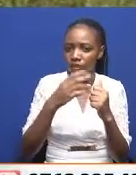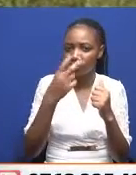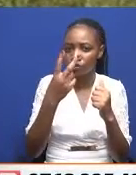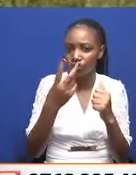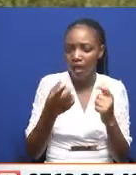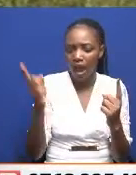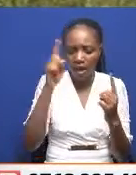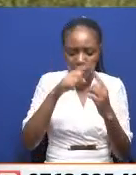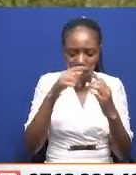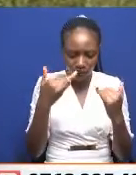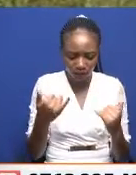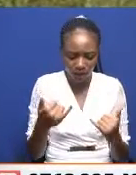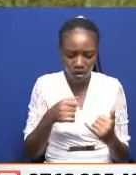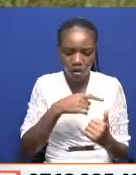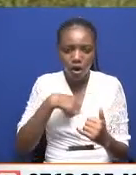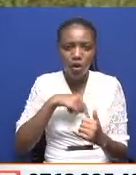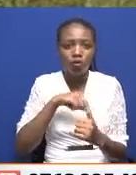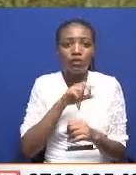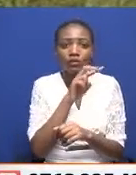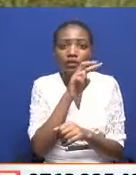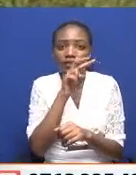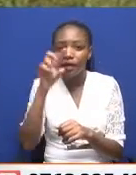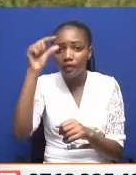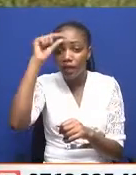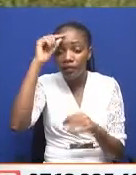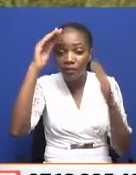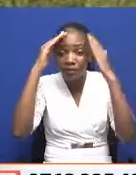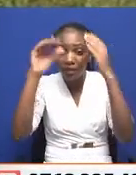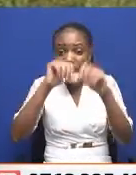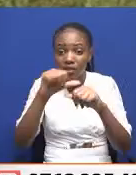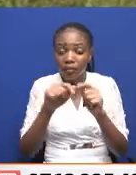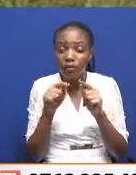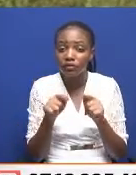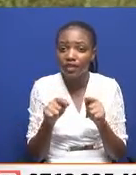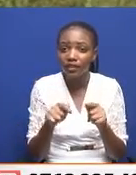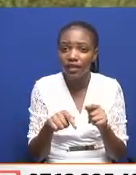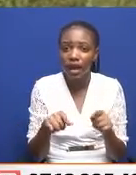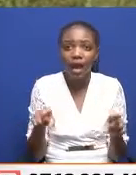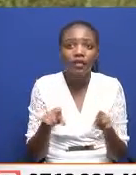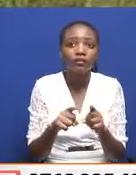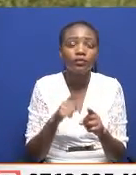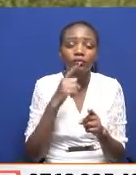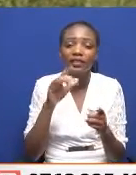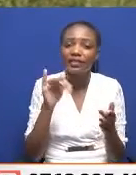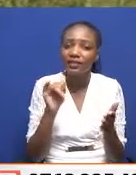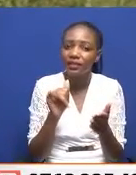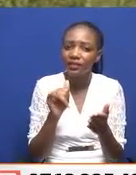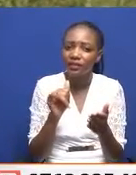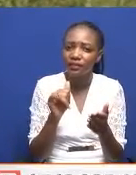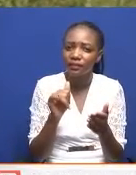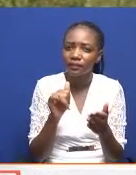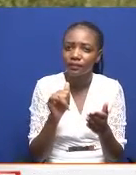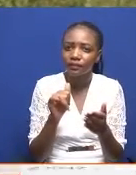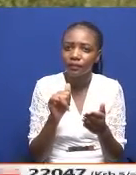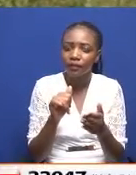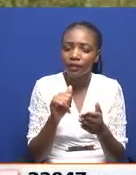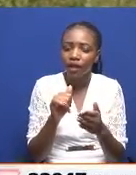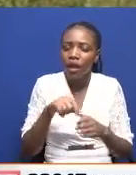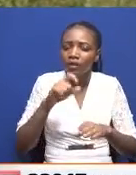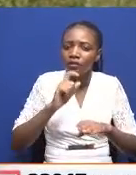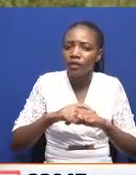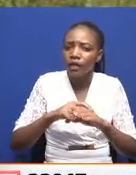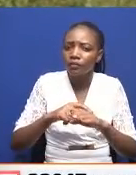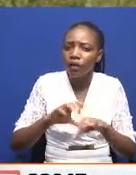ndio tumeanza sasa serikali kuchua mambo yetu kusema ya kwamba wanakotekeleza mambo yetu kuhusu wakati tulipokuwa